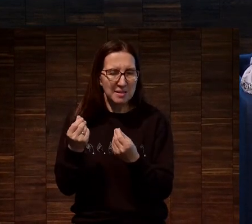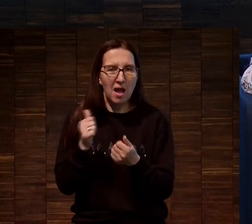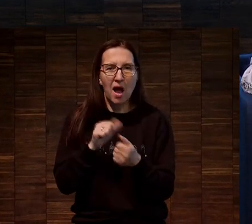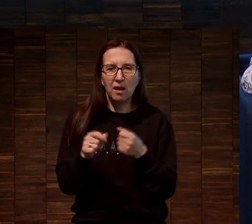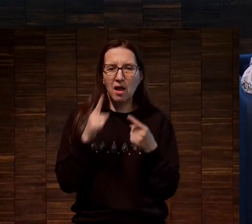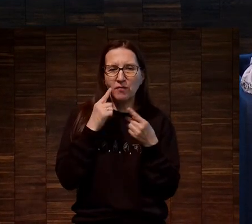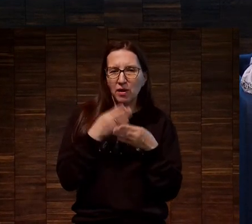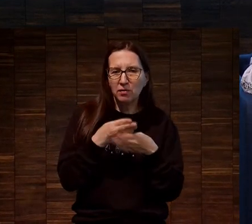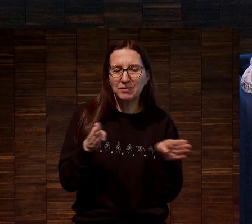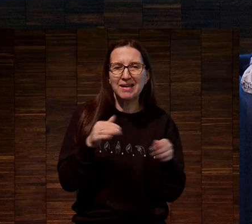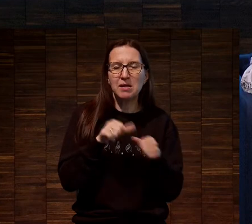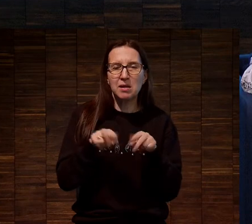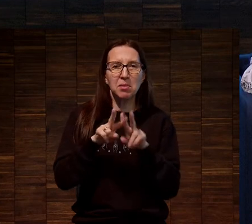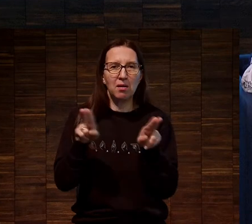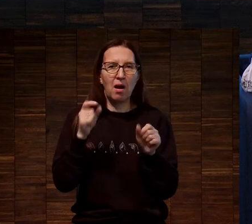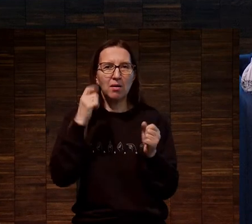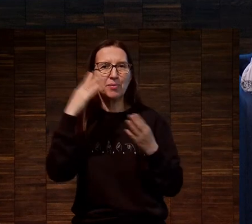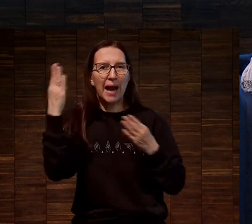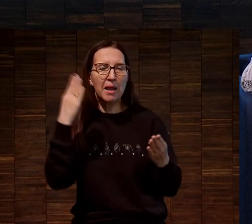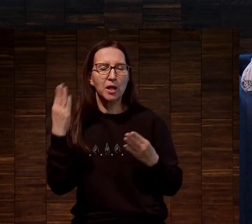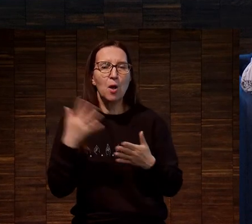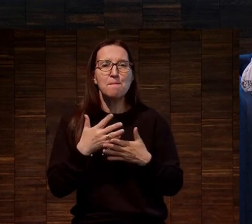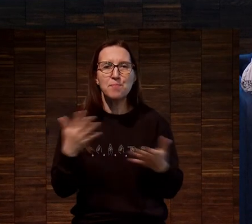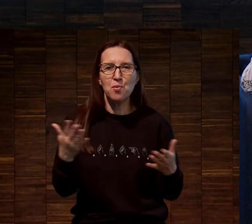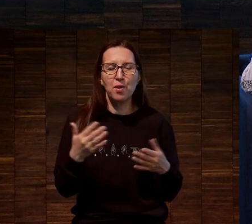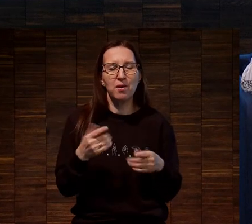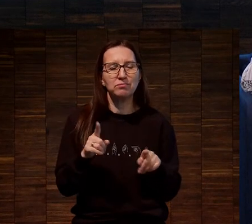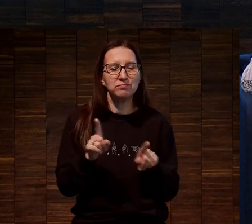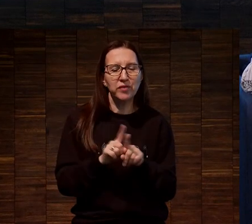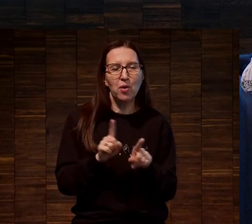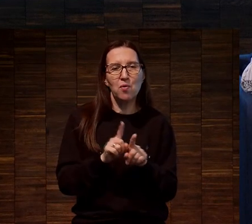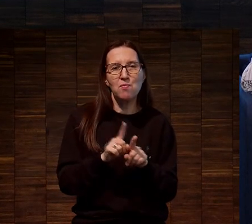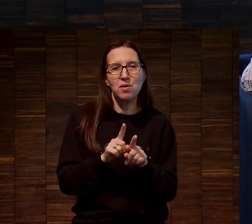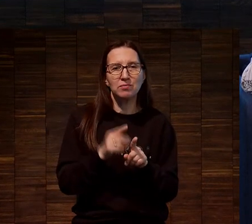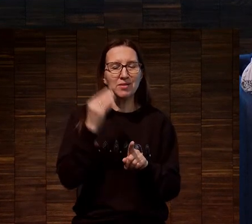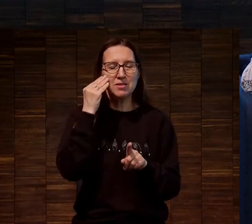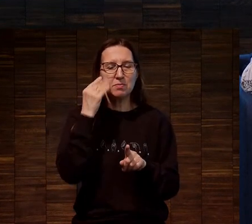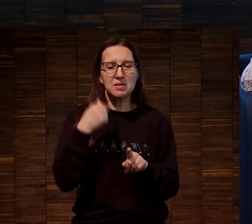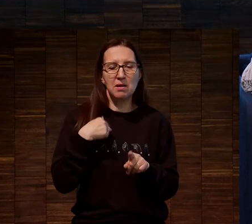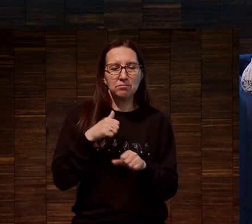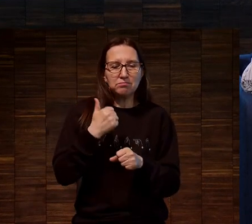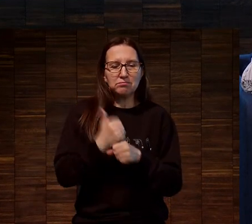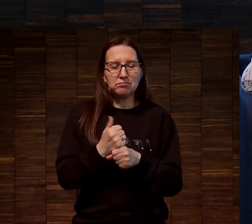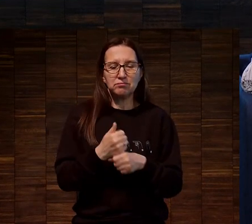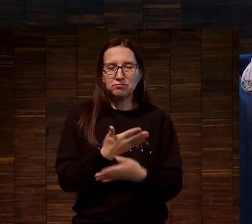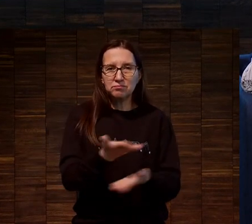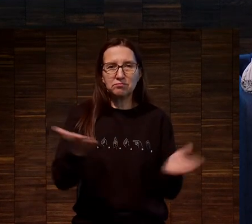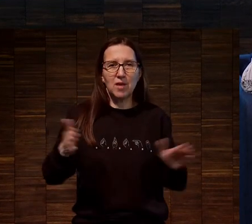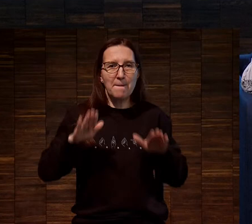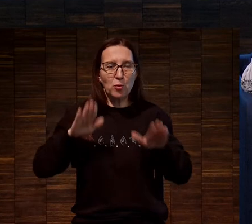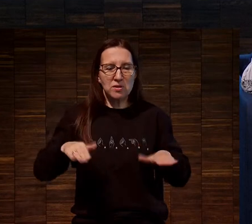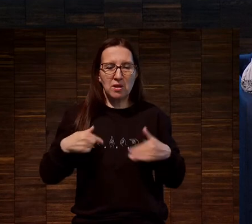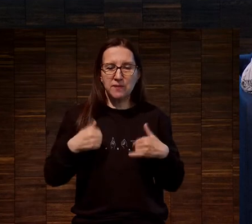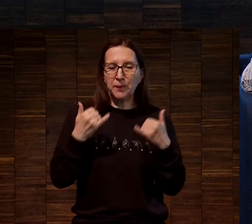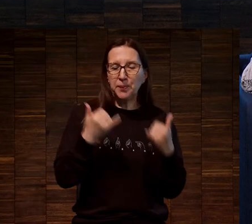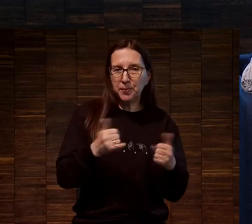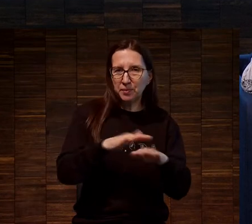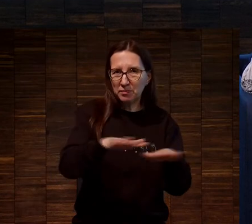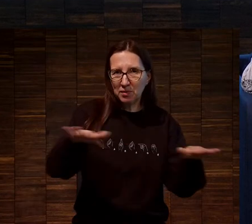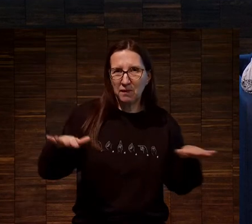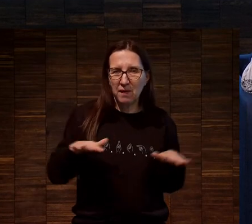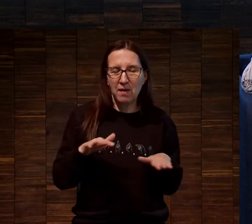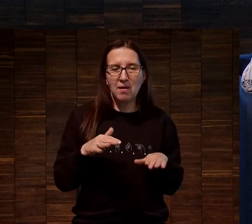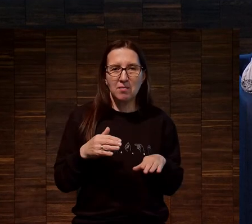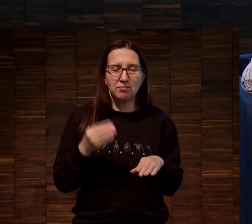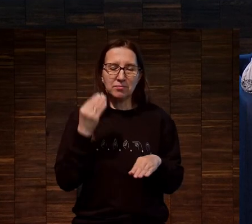работаете как, ну, именно в галерее в таком более патронском смысле, да, как некое пространство, которое, ну, в смысле не пространство,